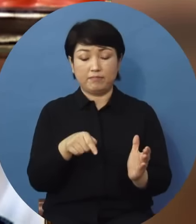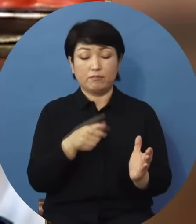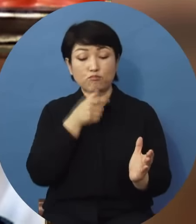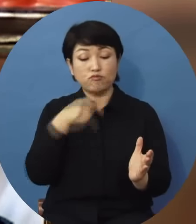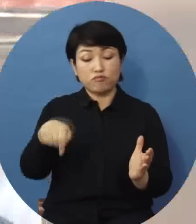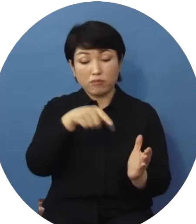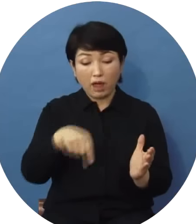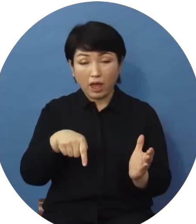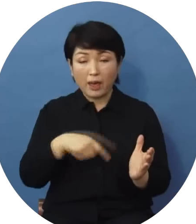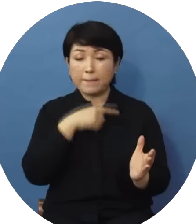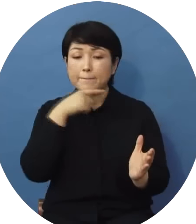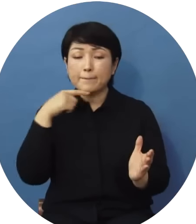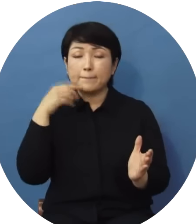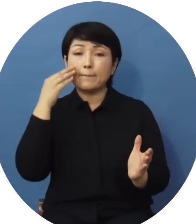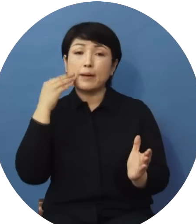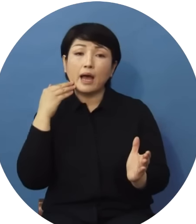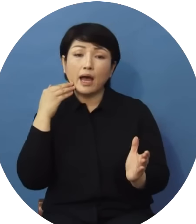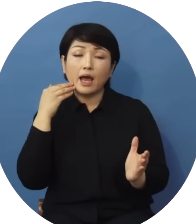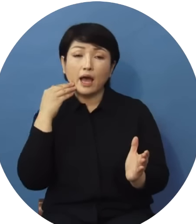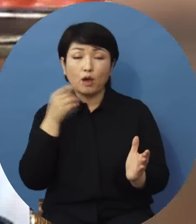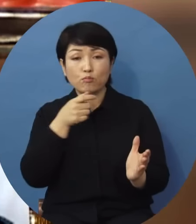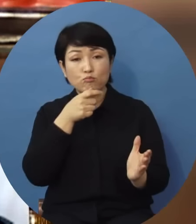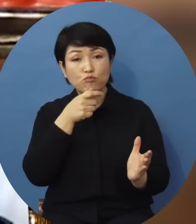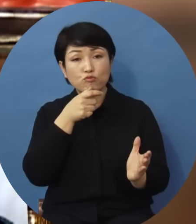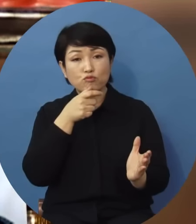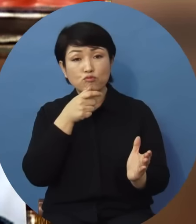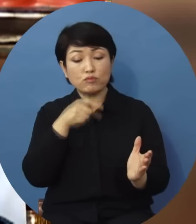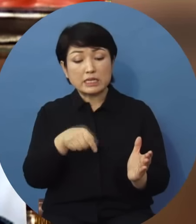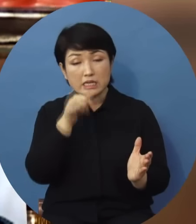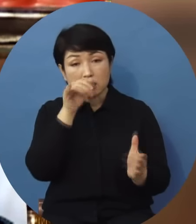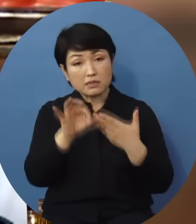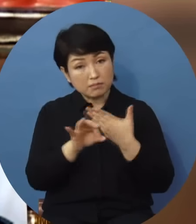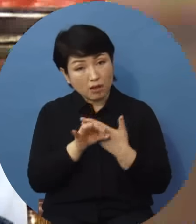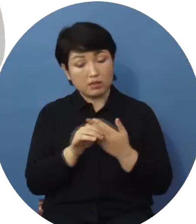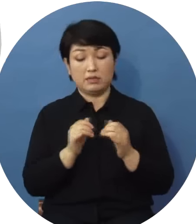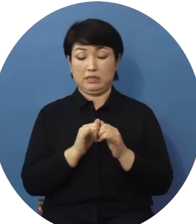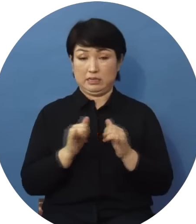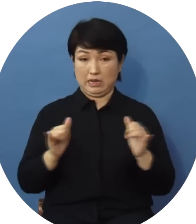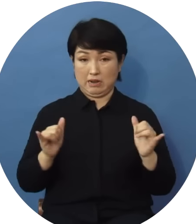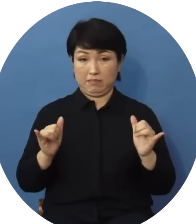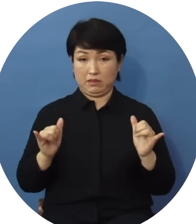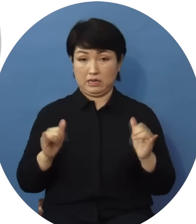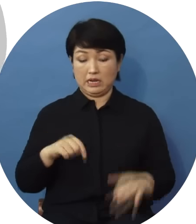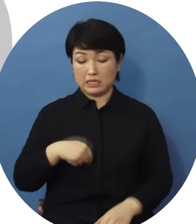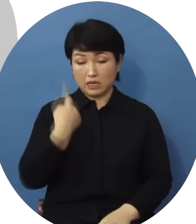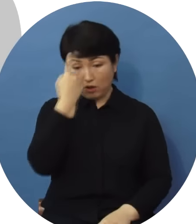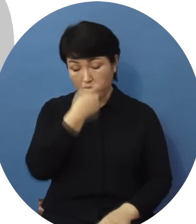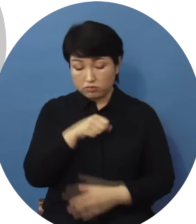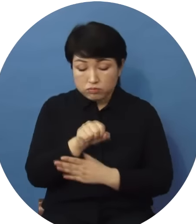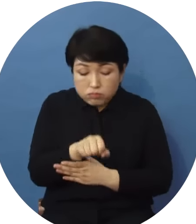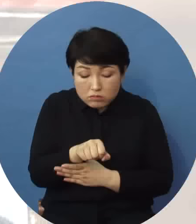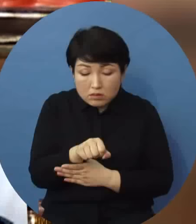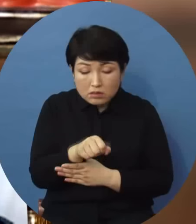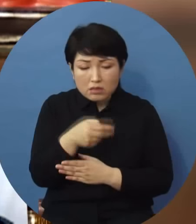만일 그 물에 붉거나 푸른 물이 들어 있다면 사람들이 거기에 자신의 모습을